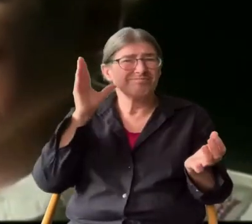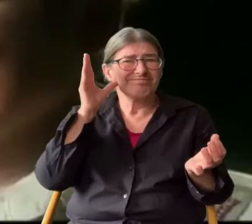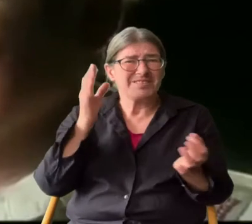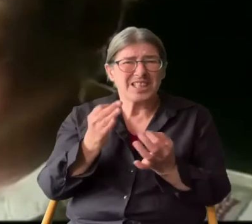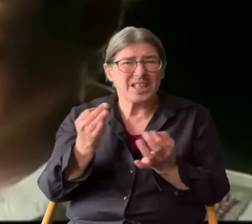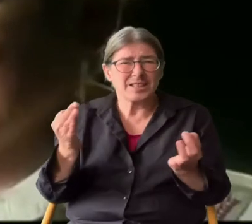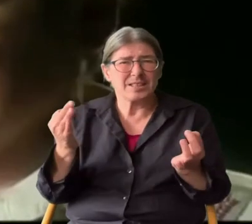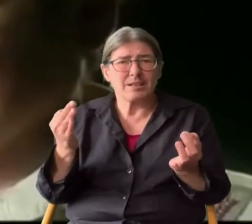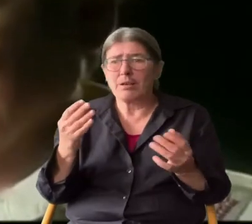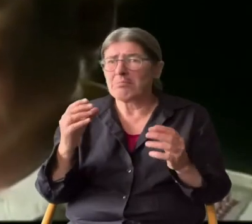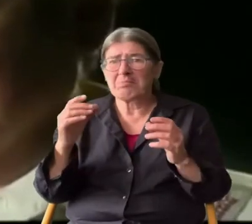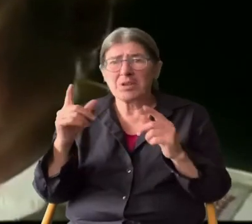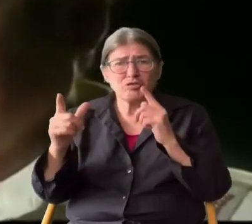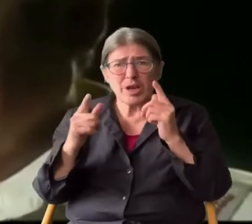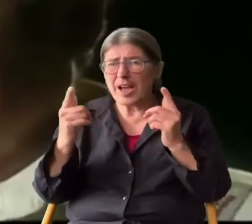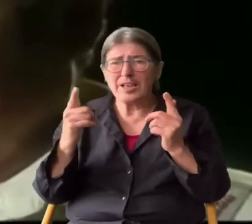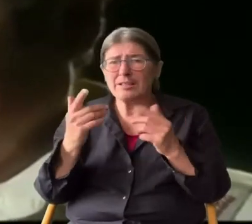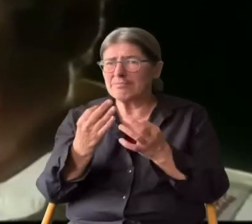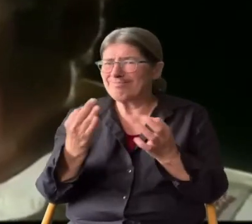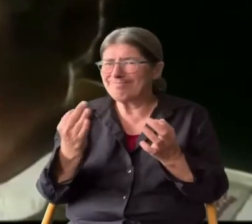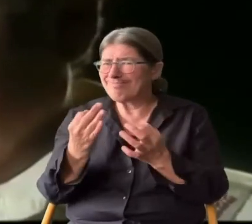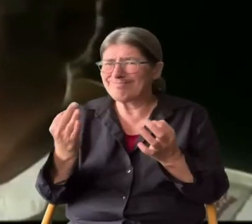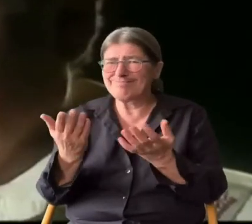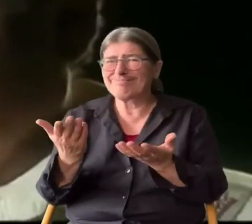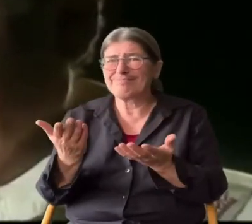war zu hören. Erst Geschrei